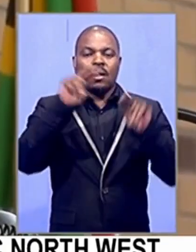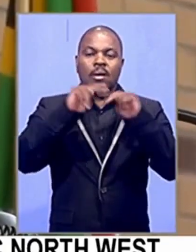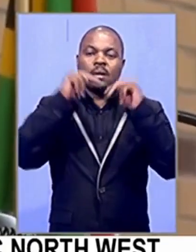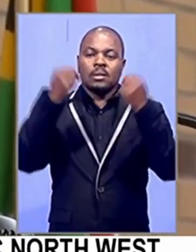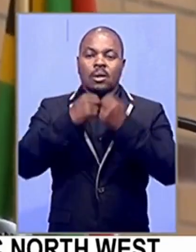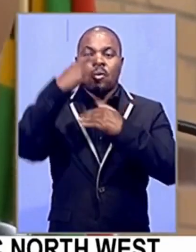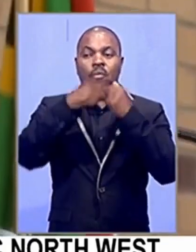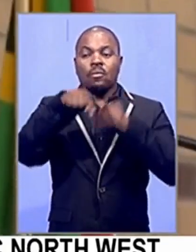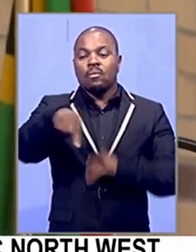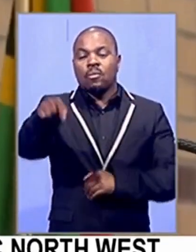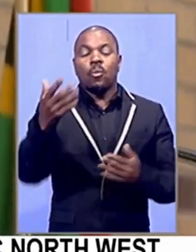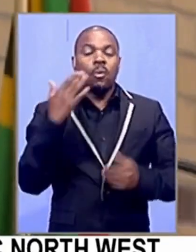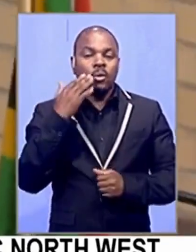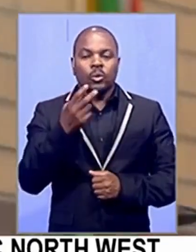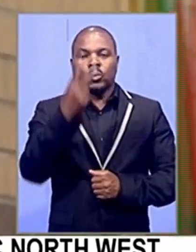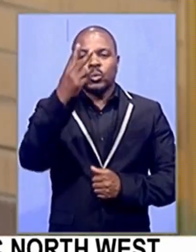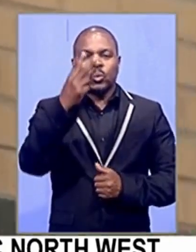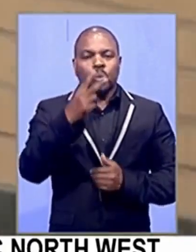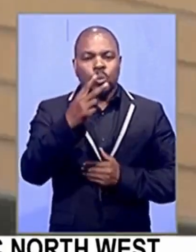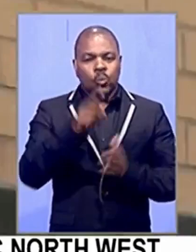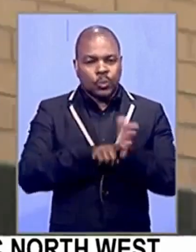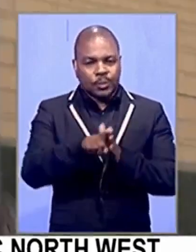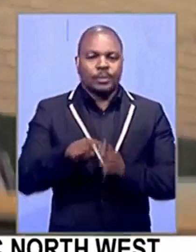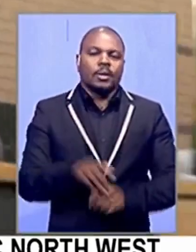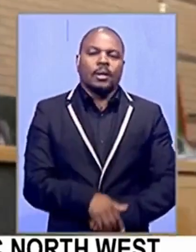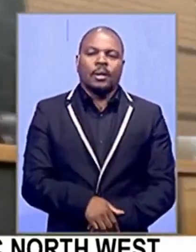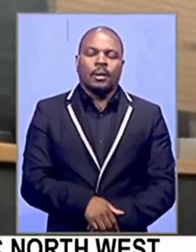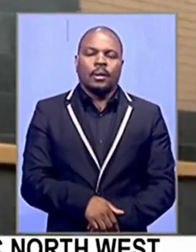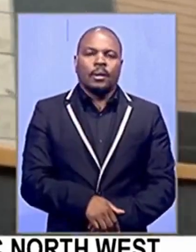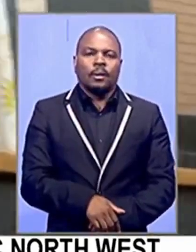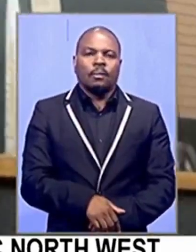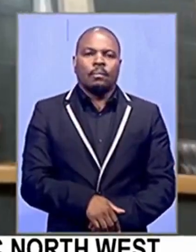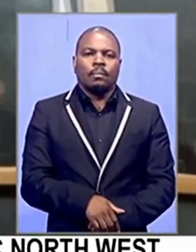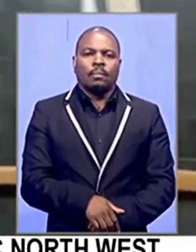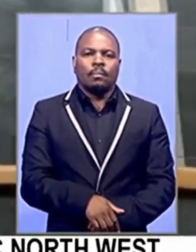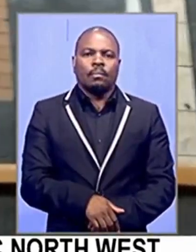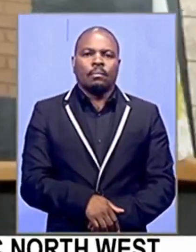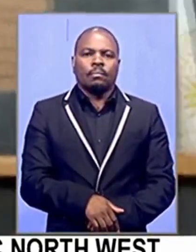dibekeng di le pedi tse di tlang. Maina, SABC News, Mahikeng.